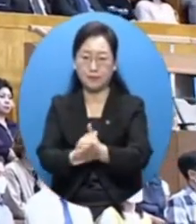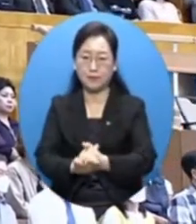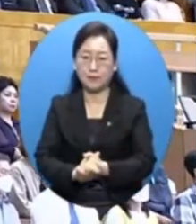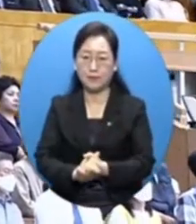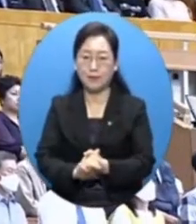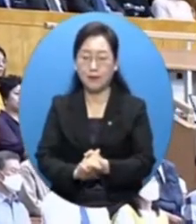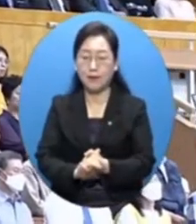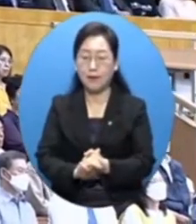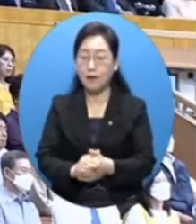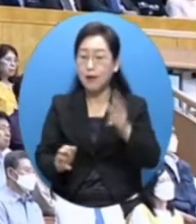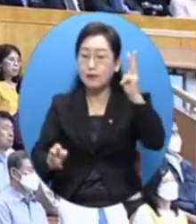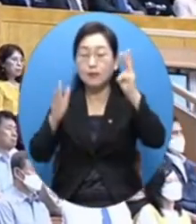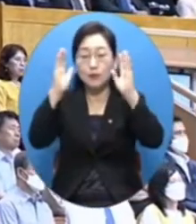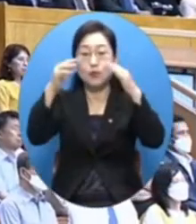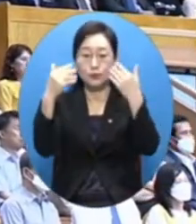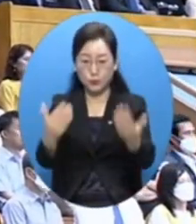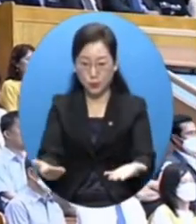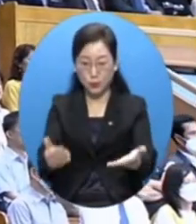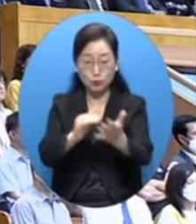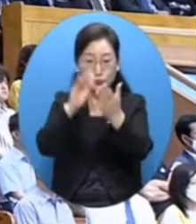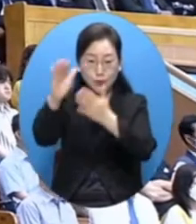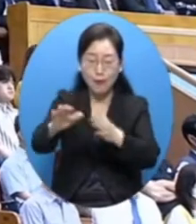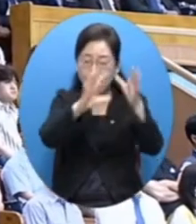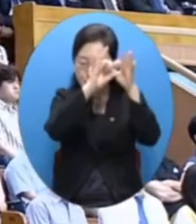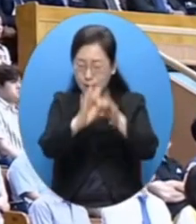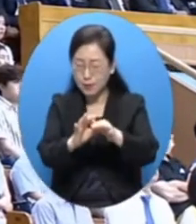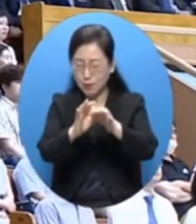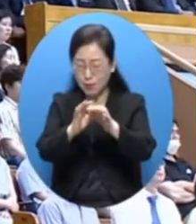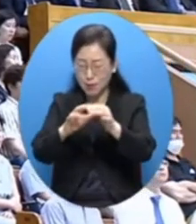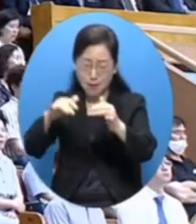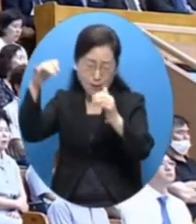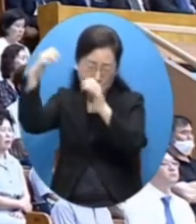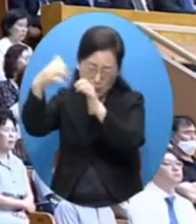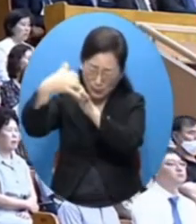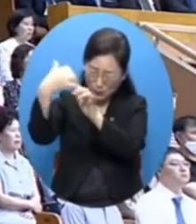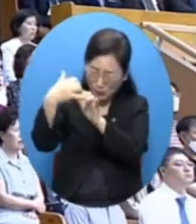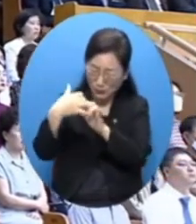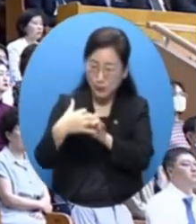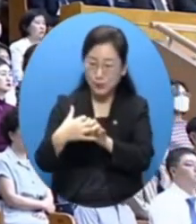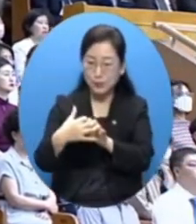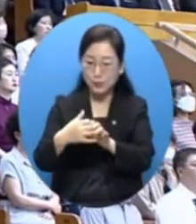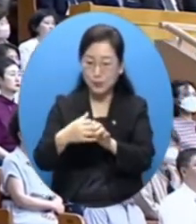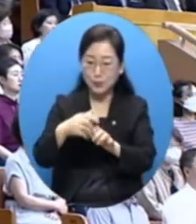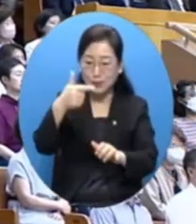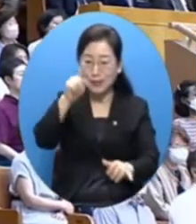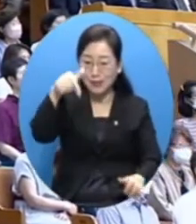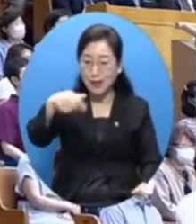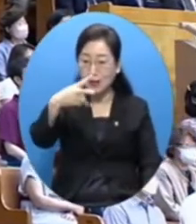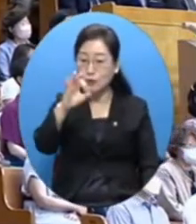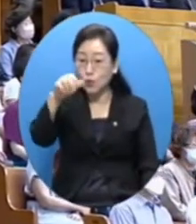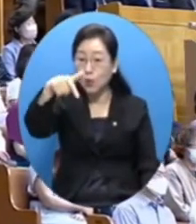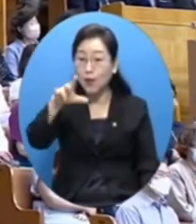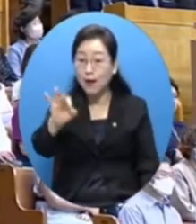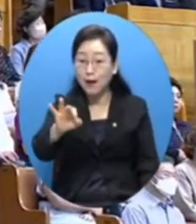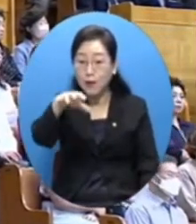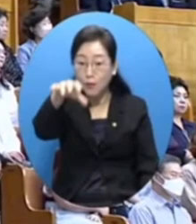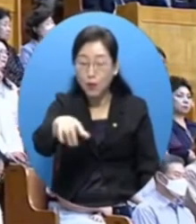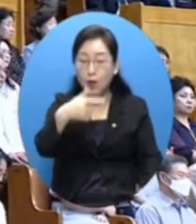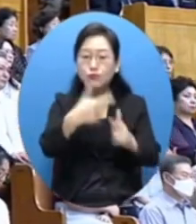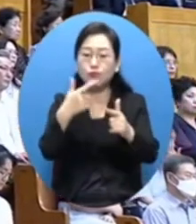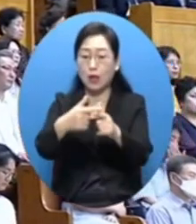그리고 3일간 잠시 쉬었다가 계속 진군하여 낙동강까지 밀고 내려갑니다. 남한이 곧 공산화 되는